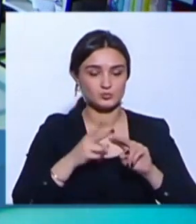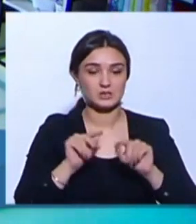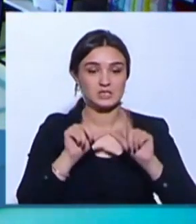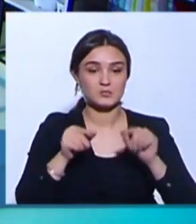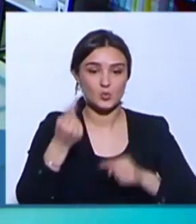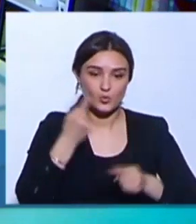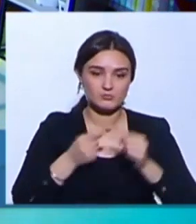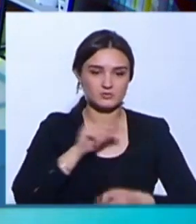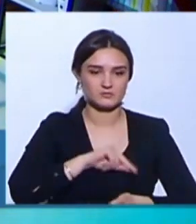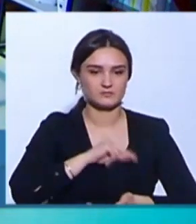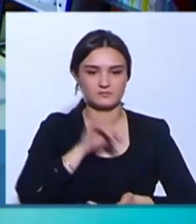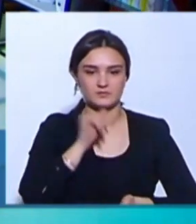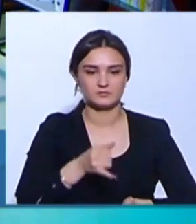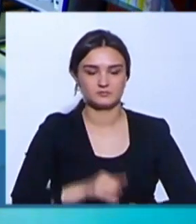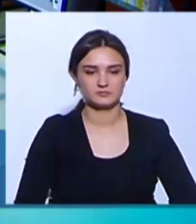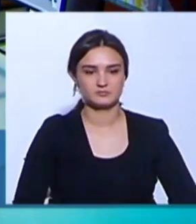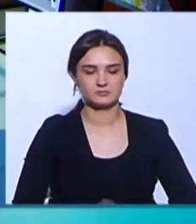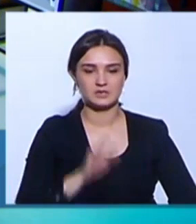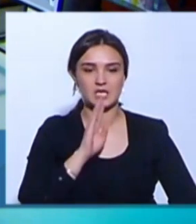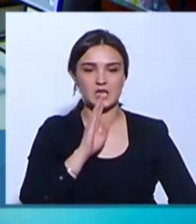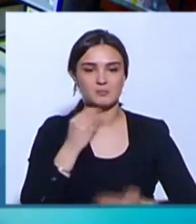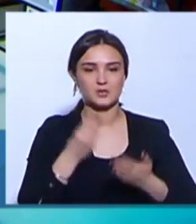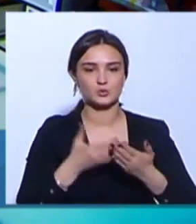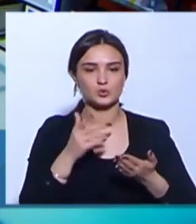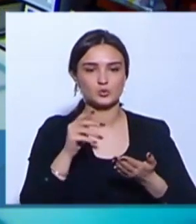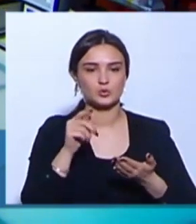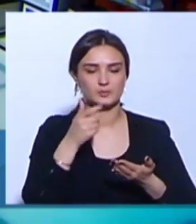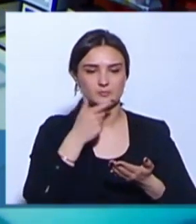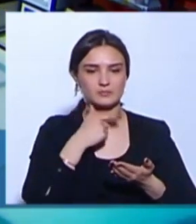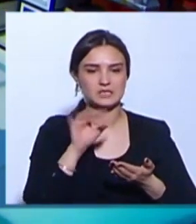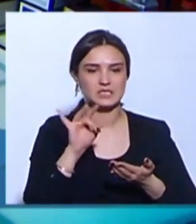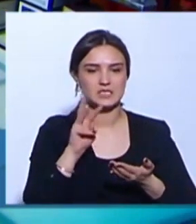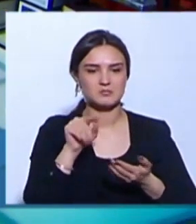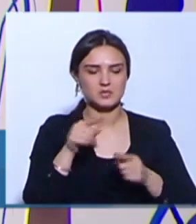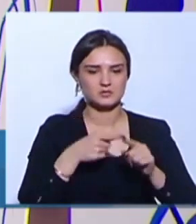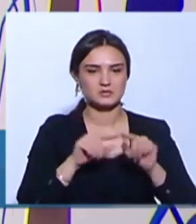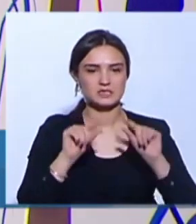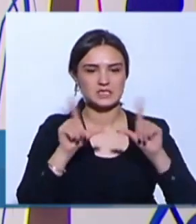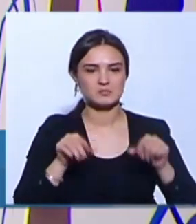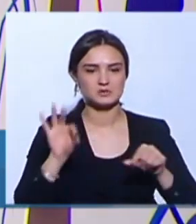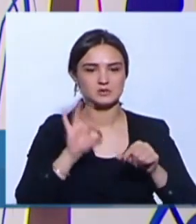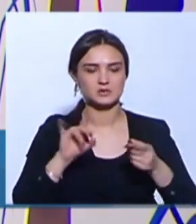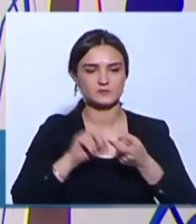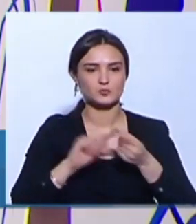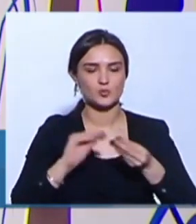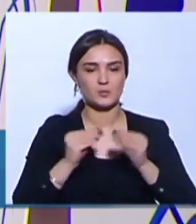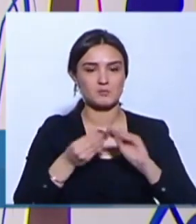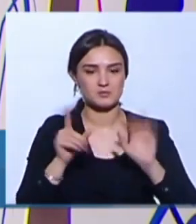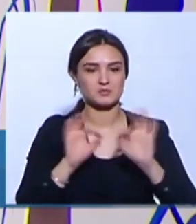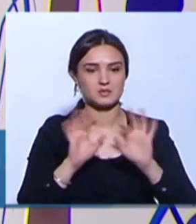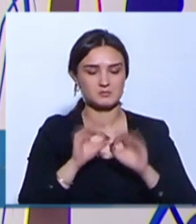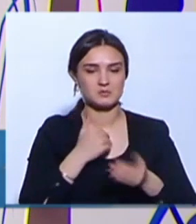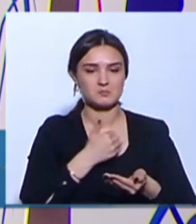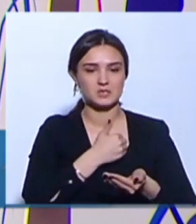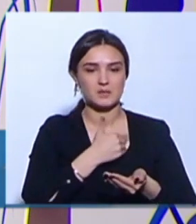ფუნქციის აღდგენას. ქალბატონო ირმა, თქვენ რამდენიმე მხარე წარმოაჩინეთ თირკმელთან დაკავშირებული პრობლემების და მე